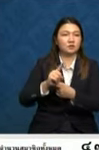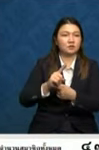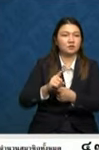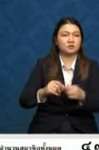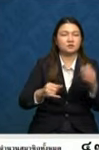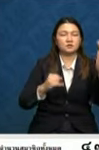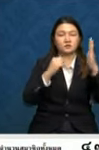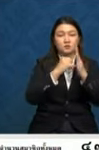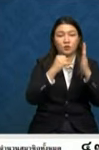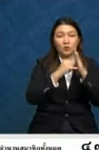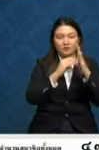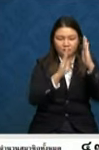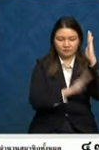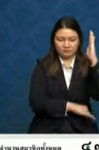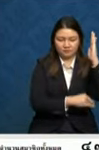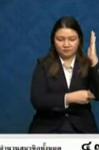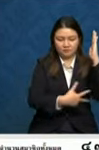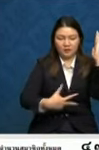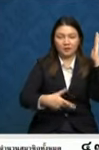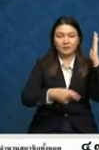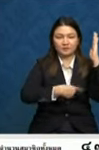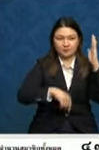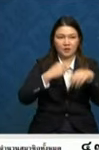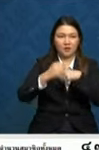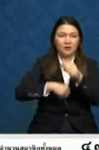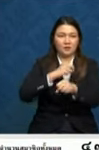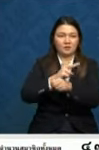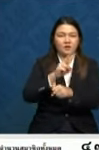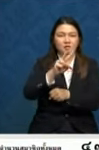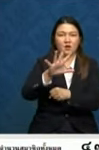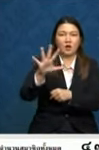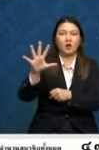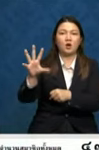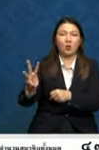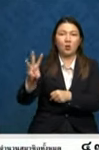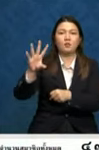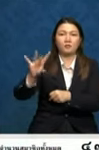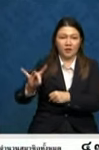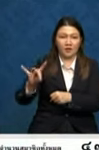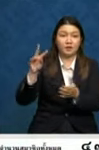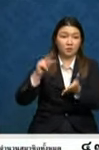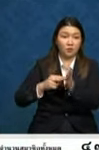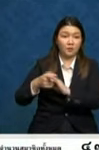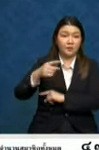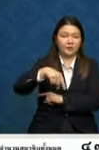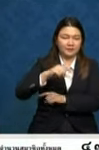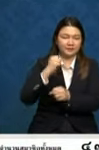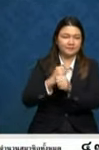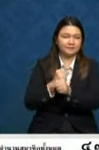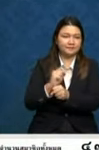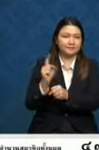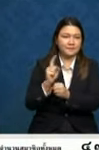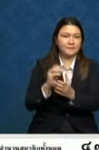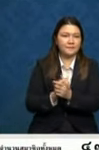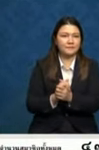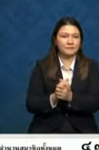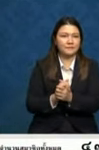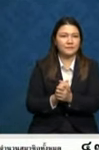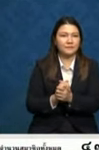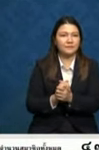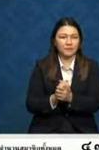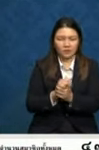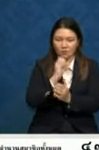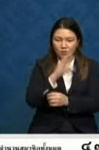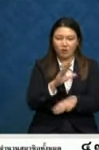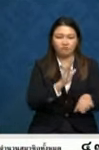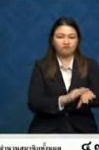ายแดนภาคใต้แต่ในปี2568นั้นเนี่ยนะครับมีการจัดตั้งงบประมาณนะครับเพื่อที่จะรองรับกับบุคลาก